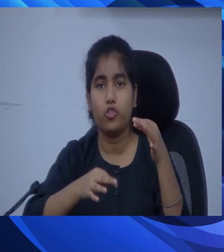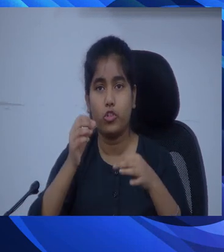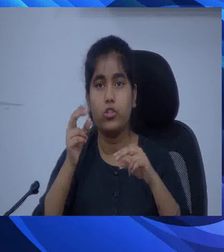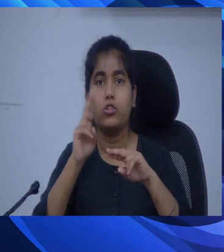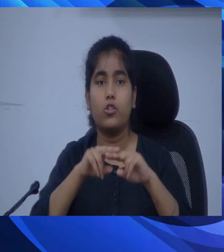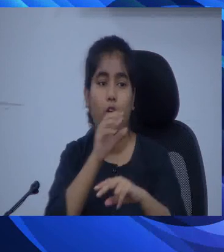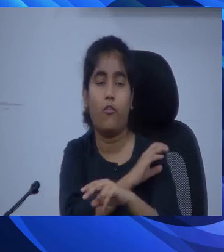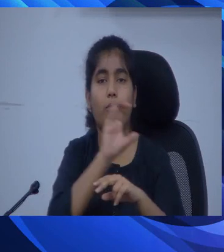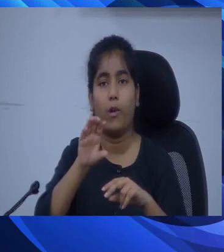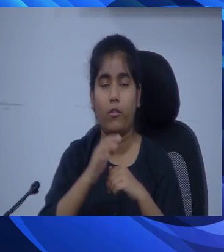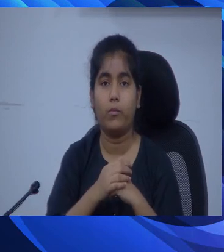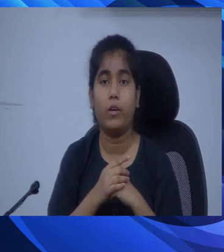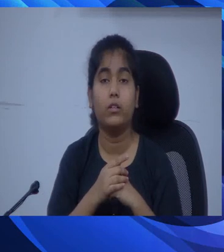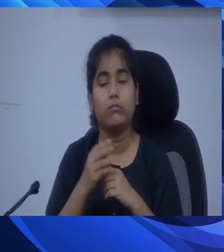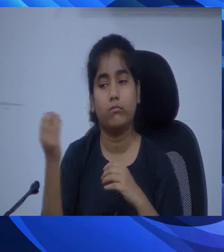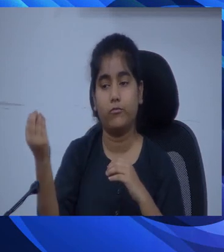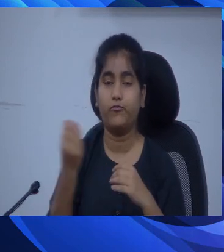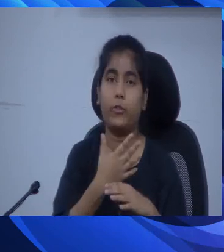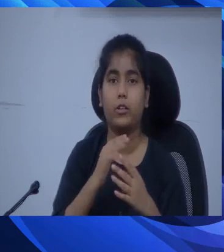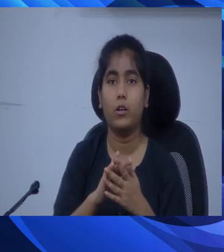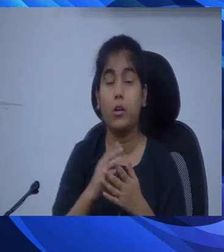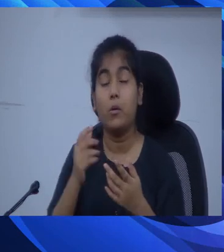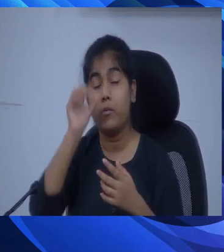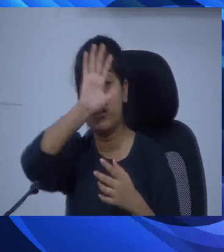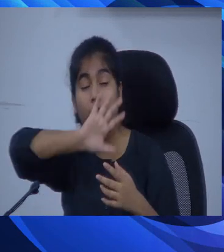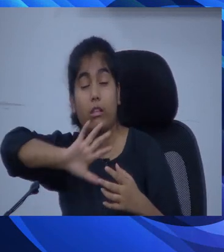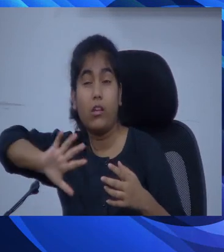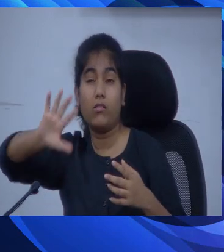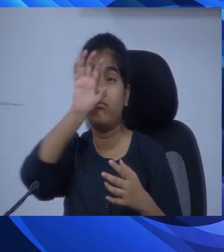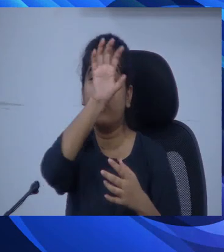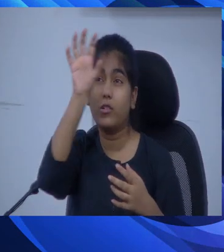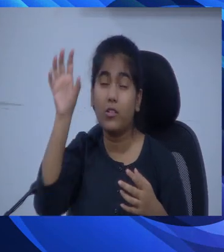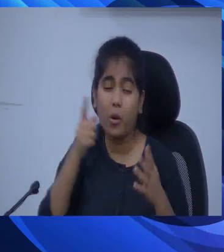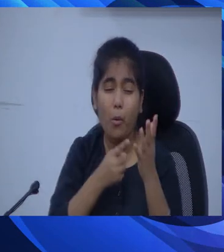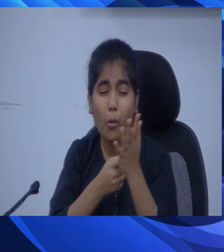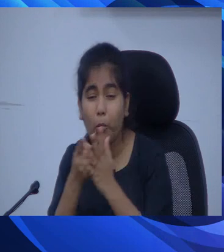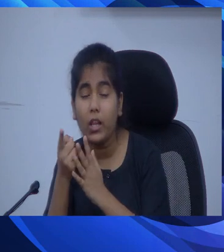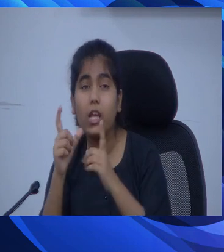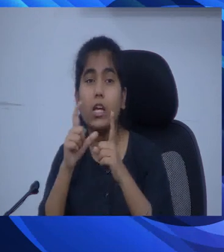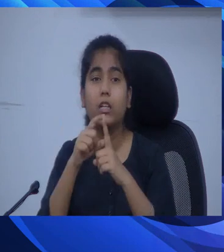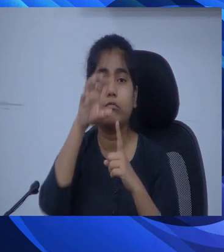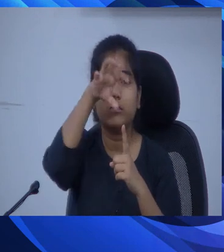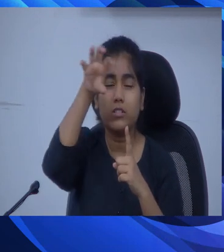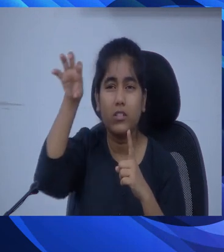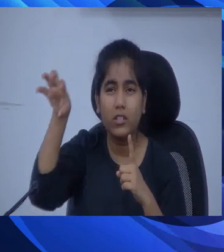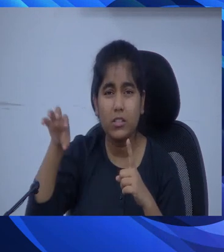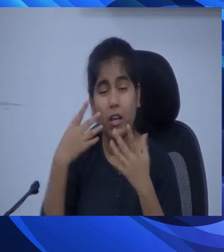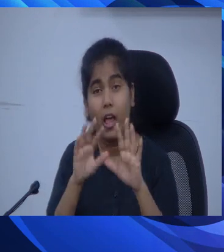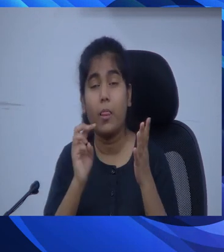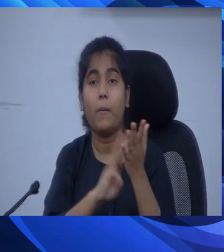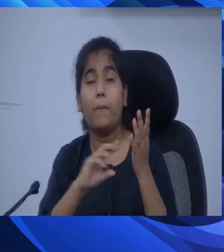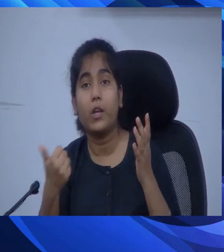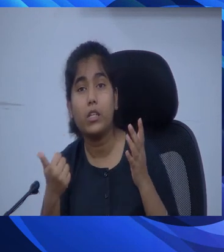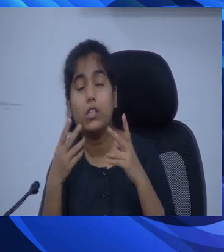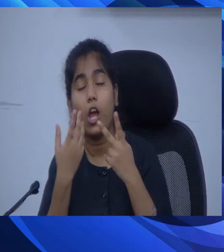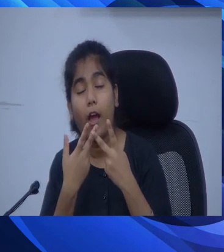को आप भेज सकते हैं। और हमने देश के कोने कोने में हर ज़िला, हर डिस्ट्रिक्ट, हर मंत्रालय और